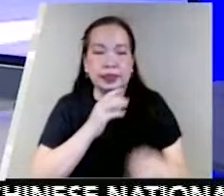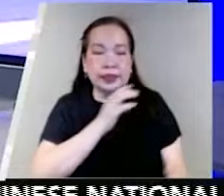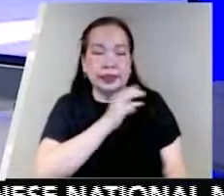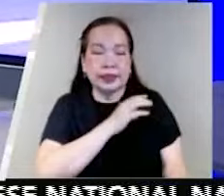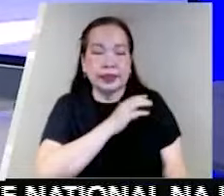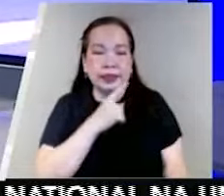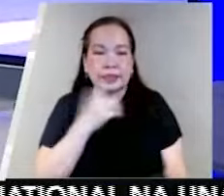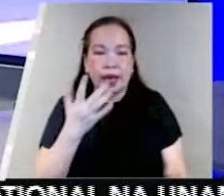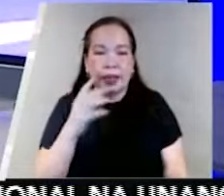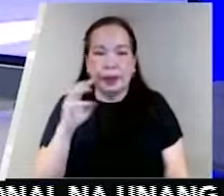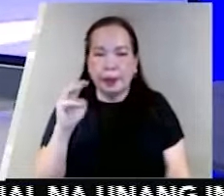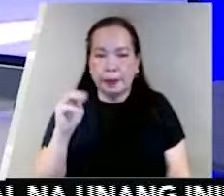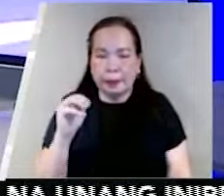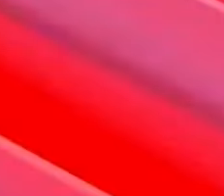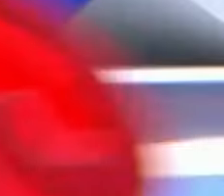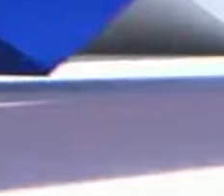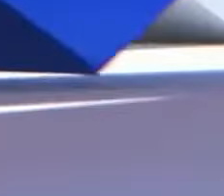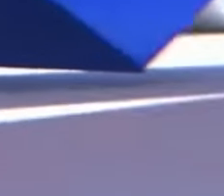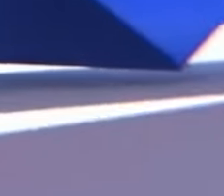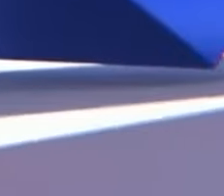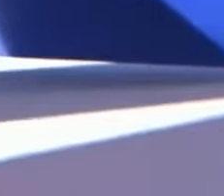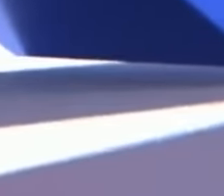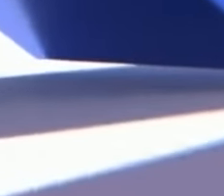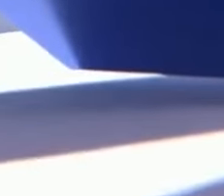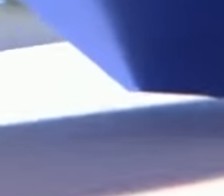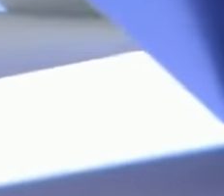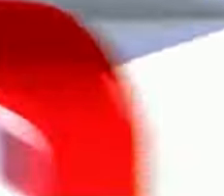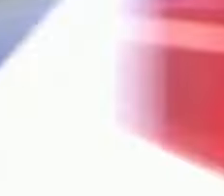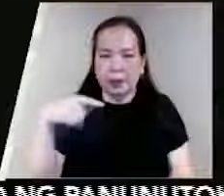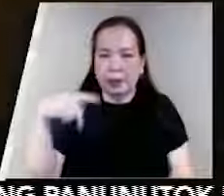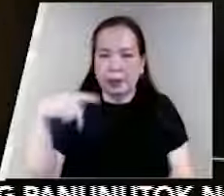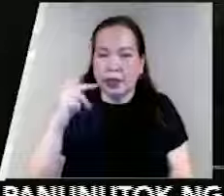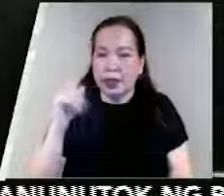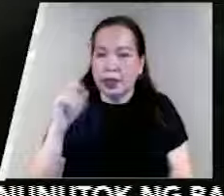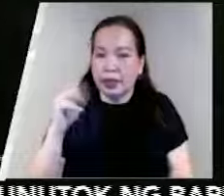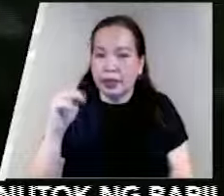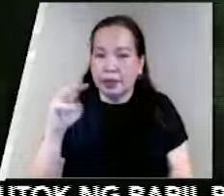Magpakailanman. Makichika kay Lars Santiago.